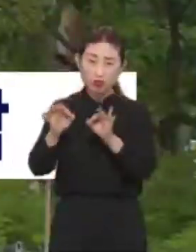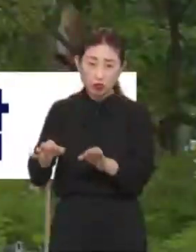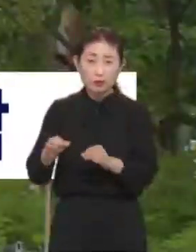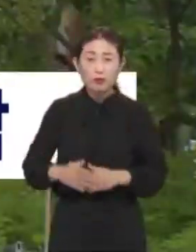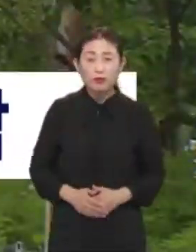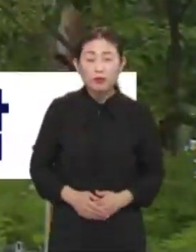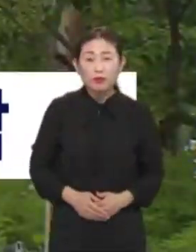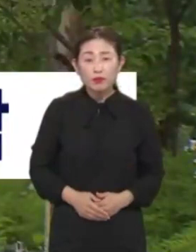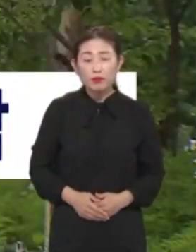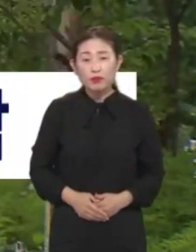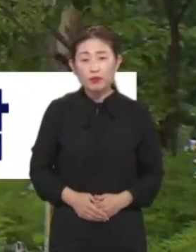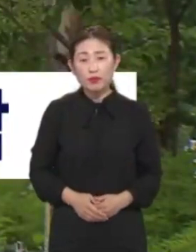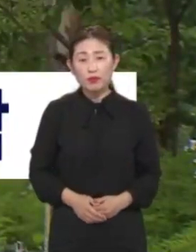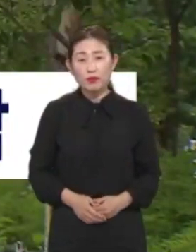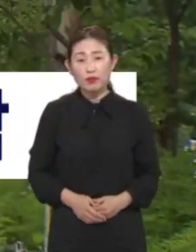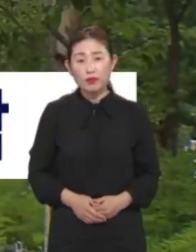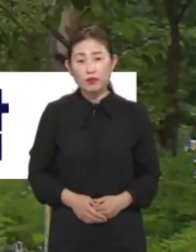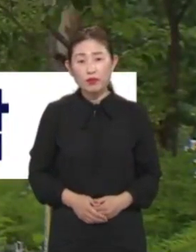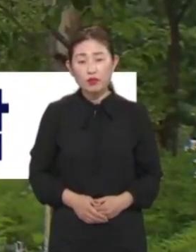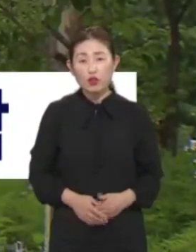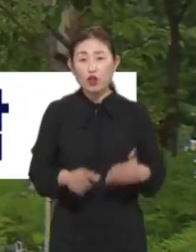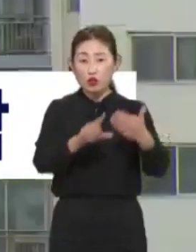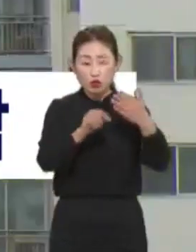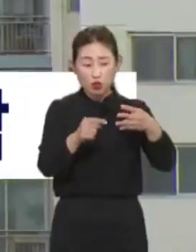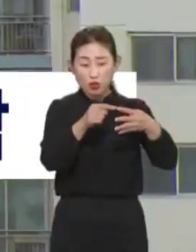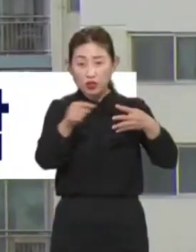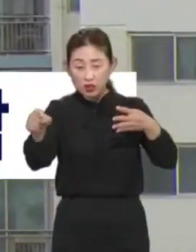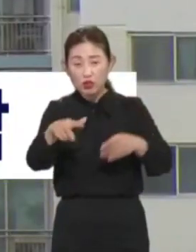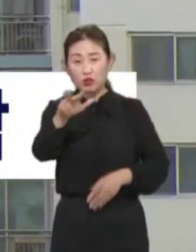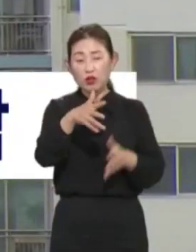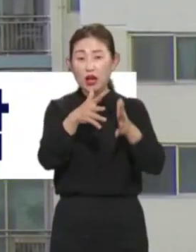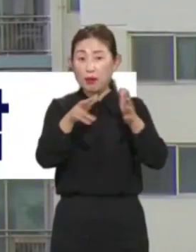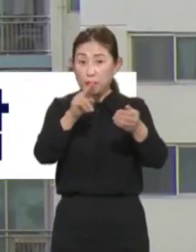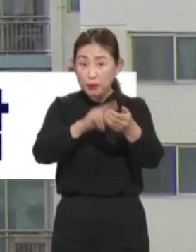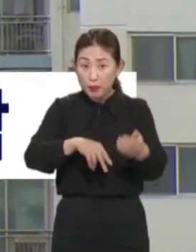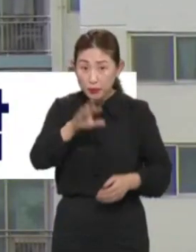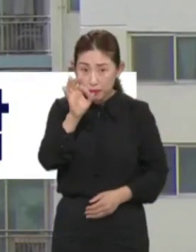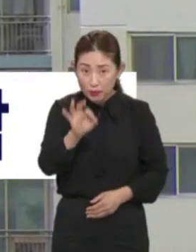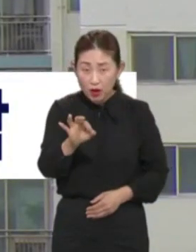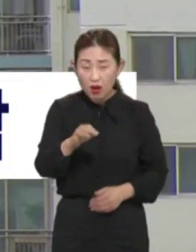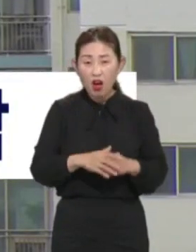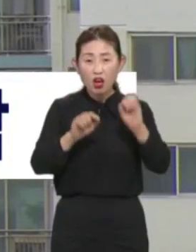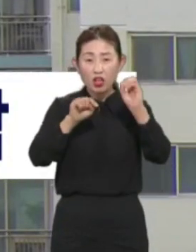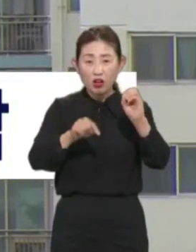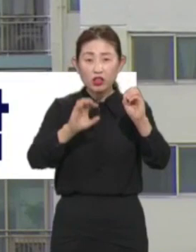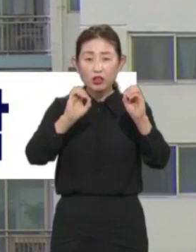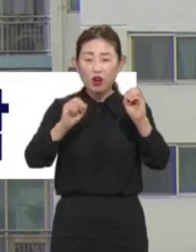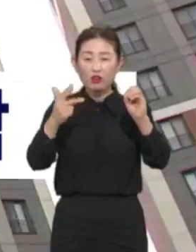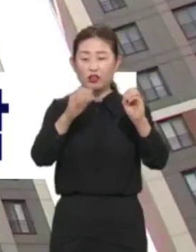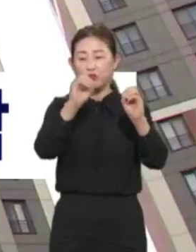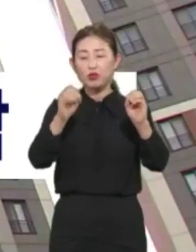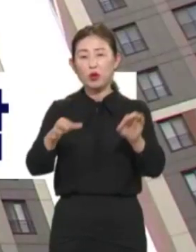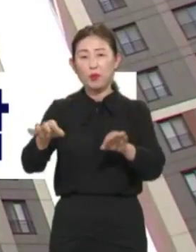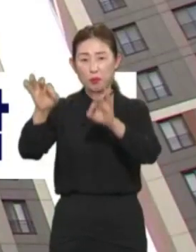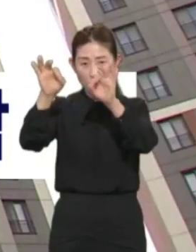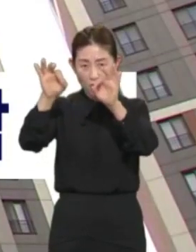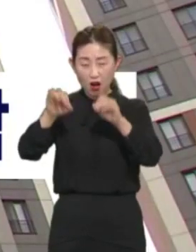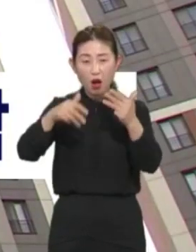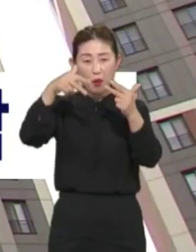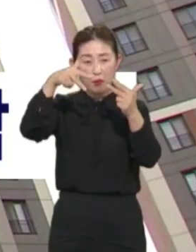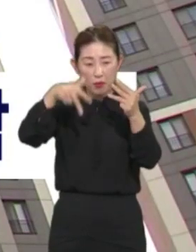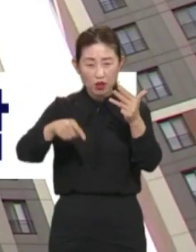기록했습니다. 한국부동산원이 내놓은 9월 첫째 주 전국 아파트 매매가격은 0.07% 상승해 8주